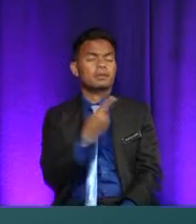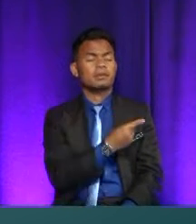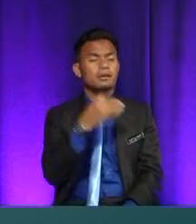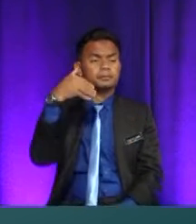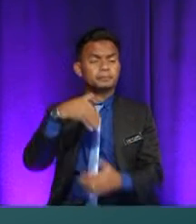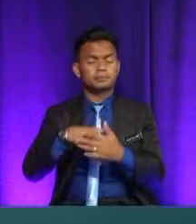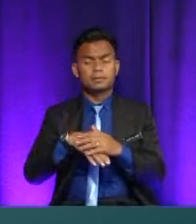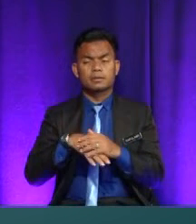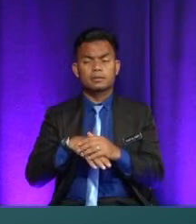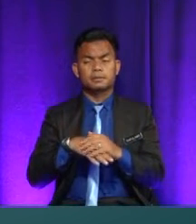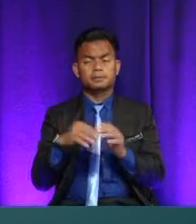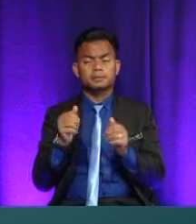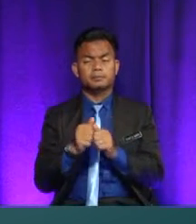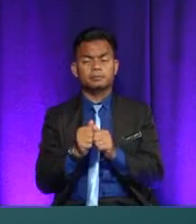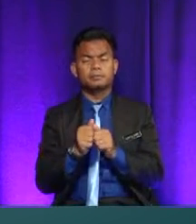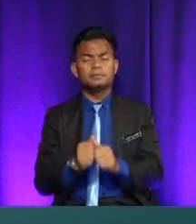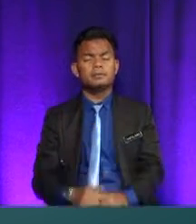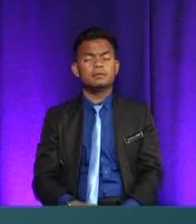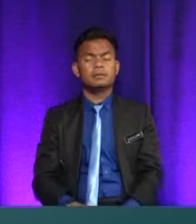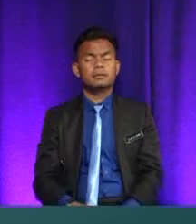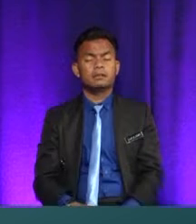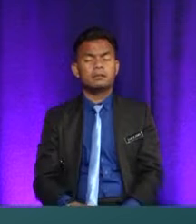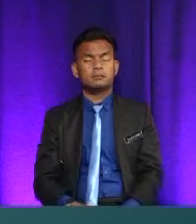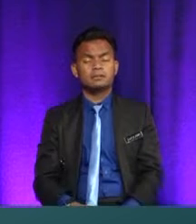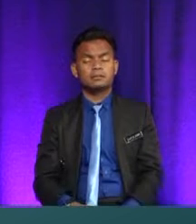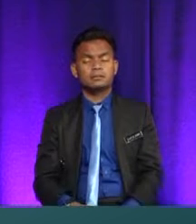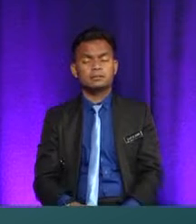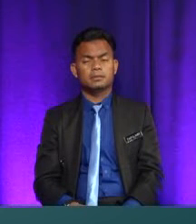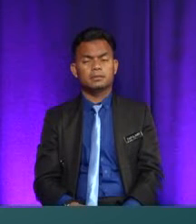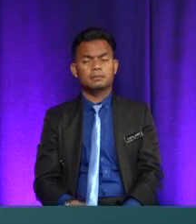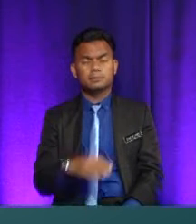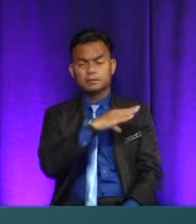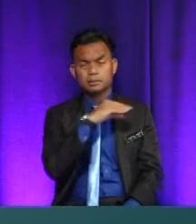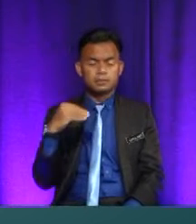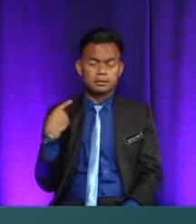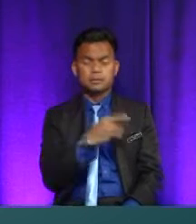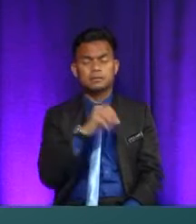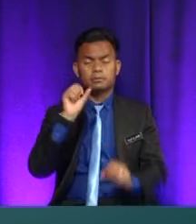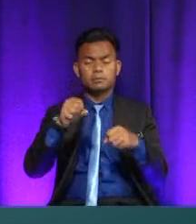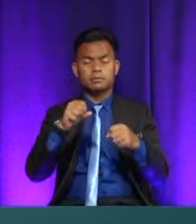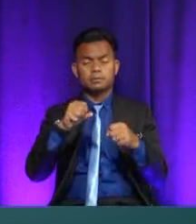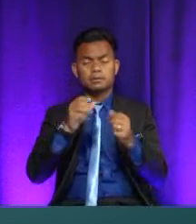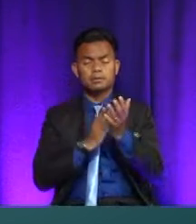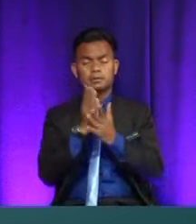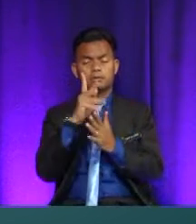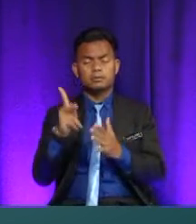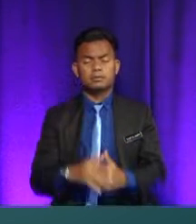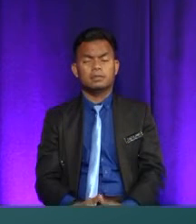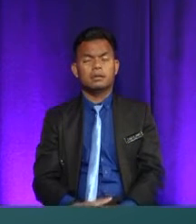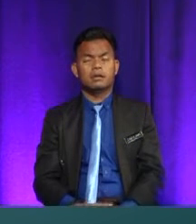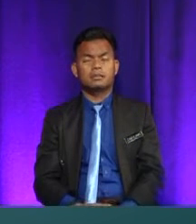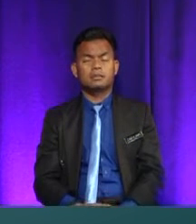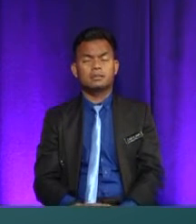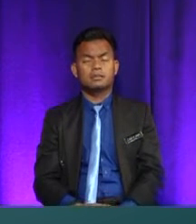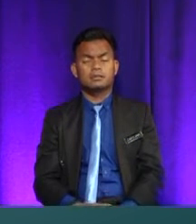pemalar Pleng kita sudah hadir di atas ini Oke dan kita beli terus ke itu dan bila kita tekan kritik